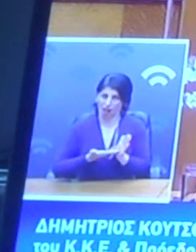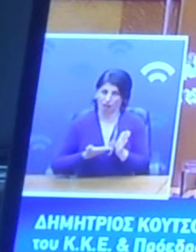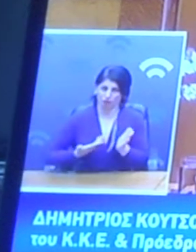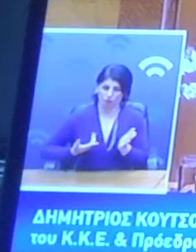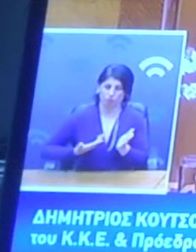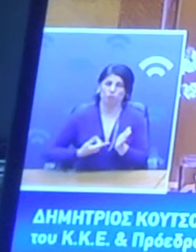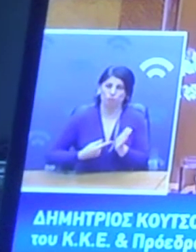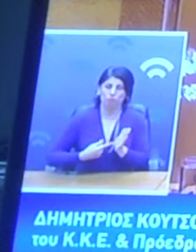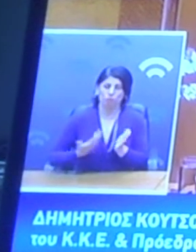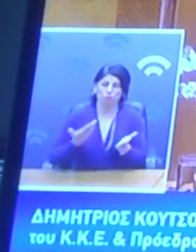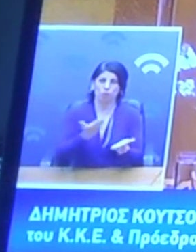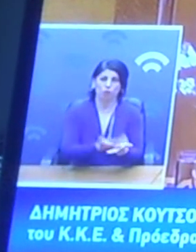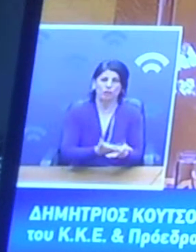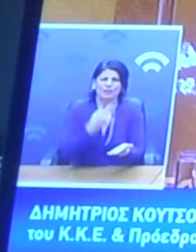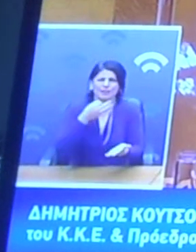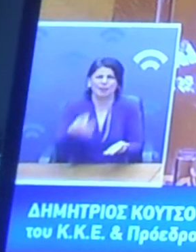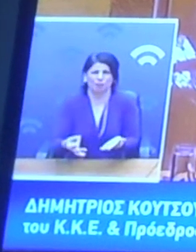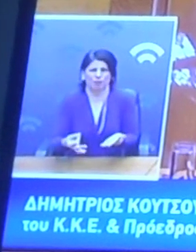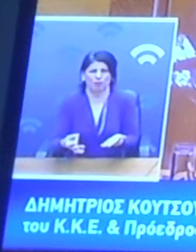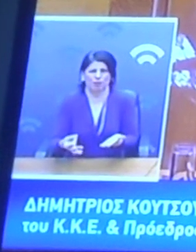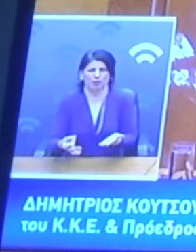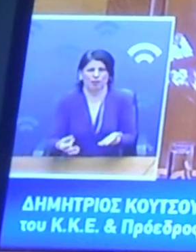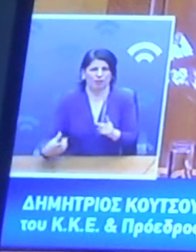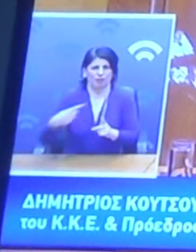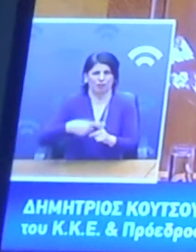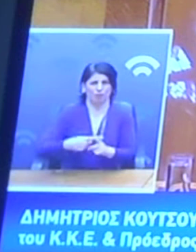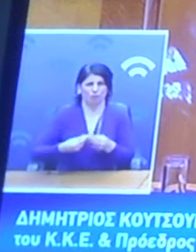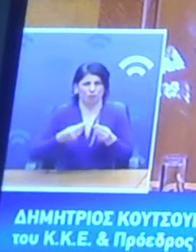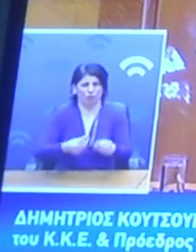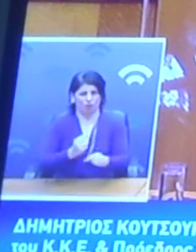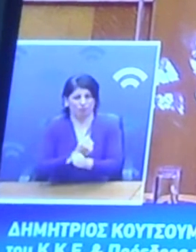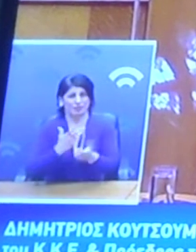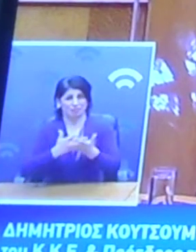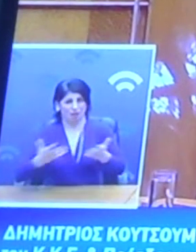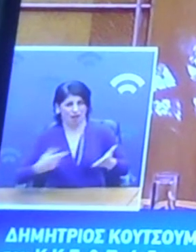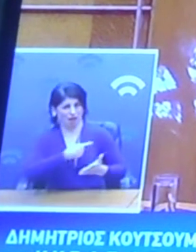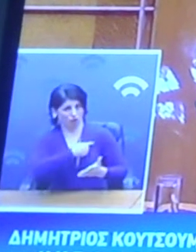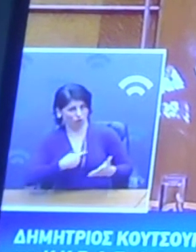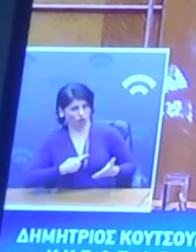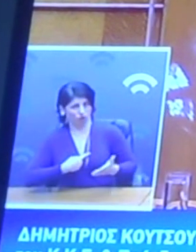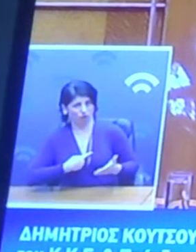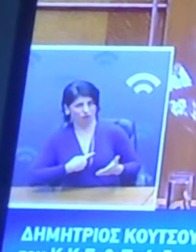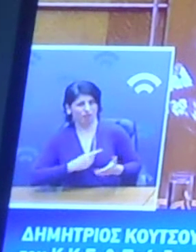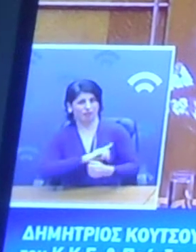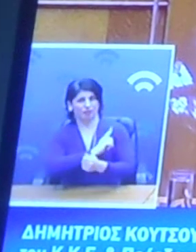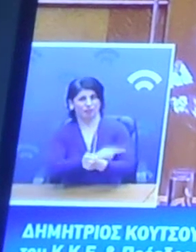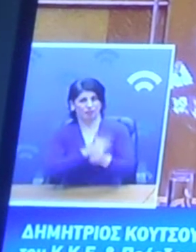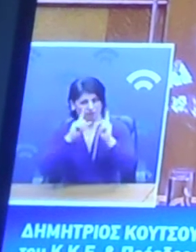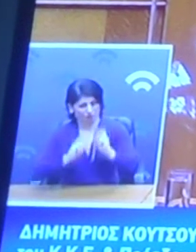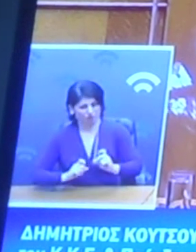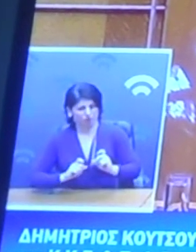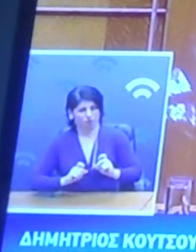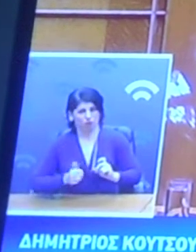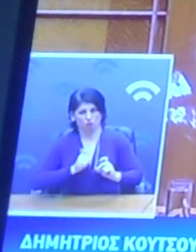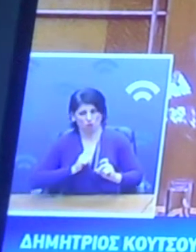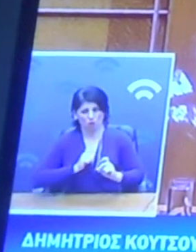να πρωτοπούμε, για τα προνόμια που δώσατε επίσης θα επιμείνουμε στη μεγάλη εργοδοσία, για τη δυνατότητα να επιβάλλει μονομερώς